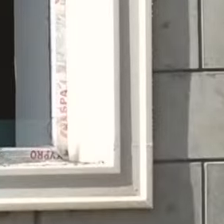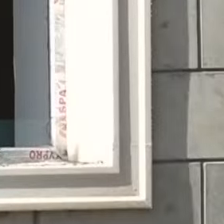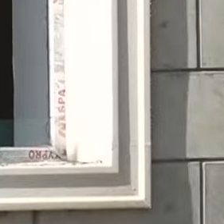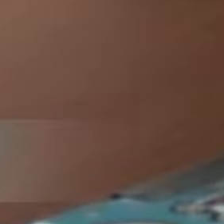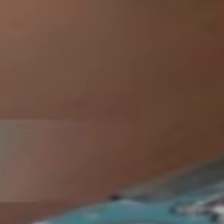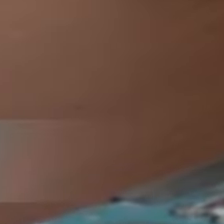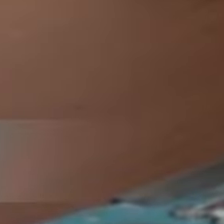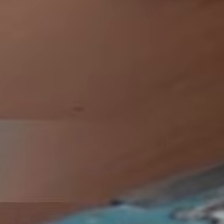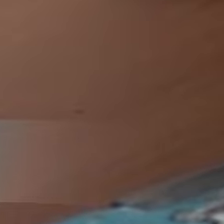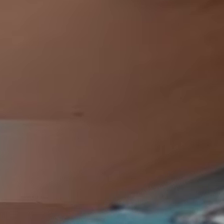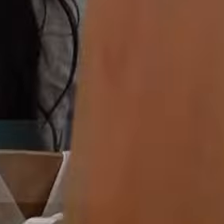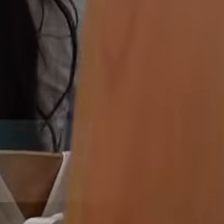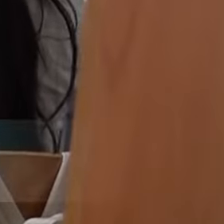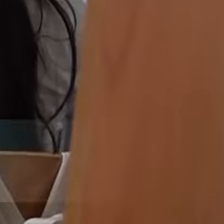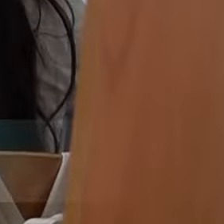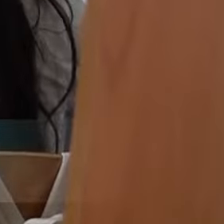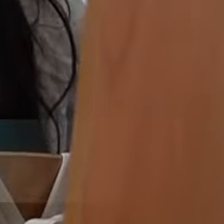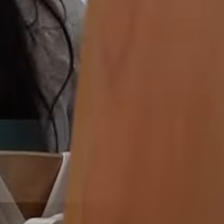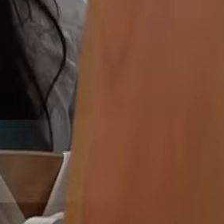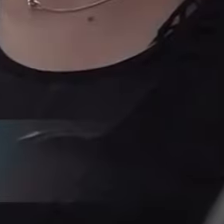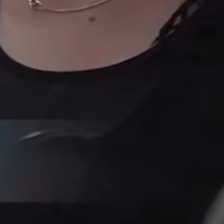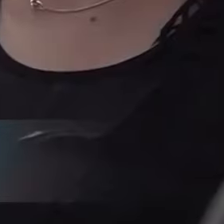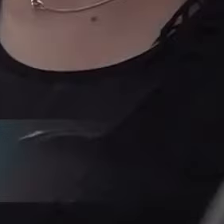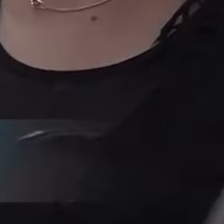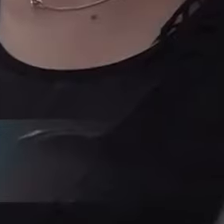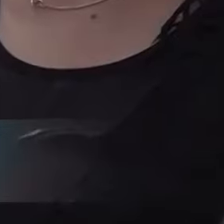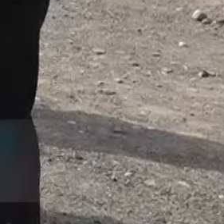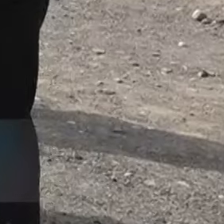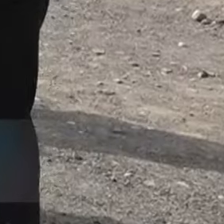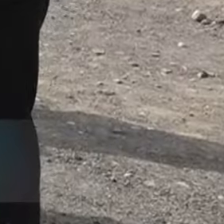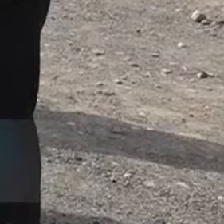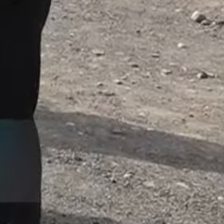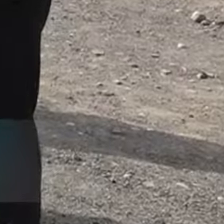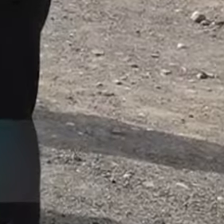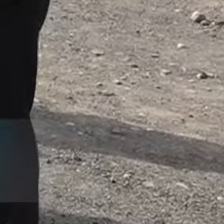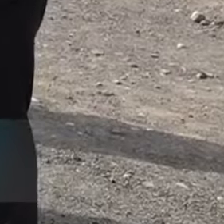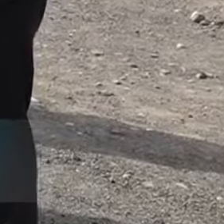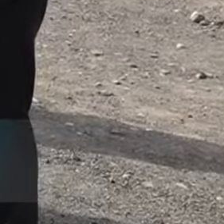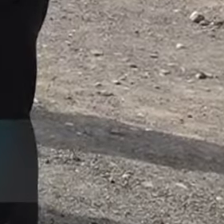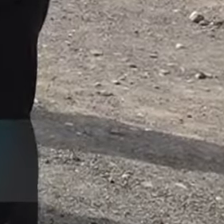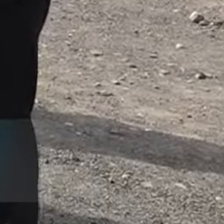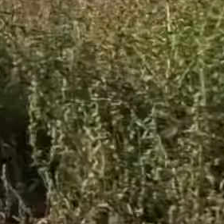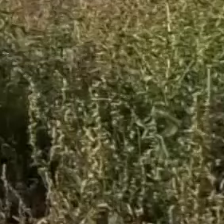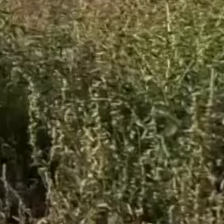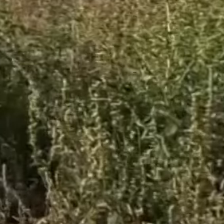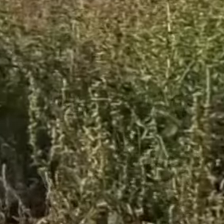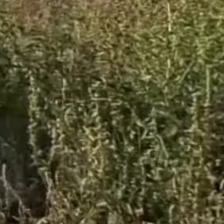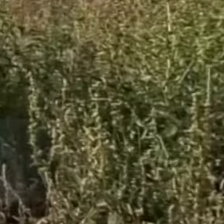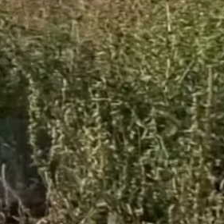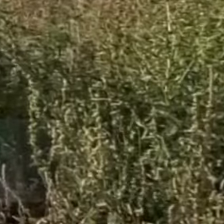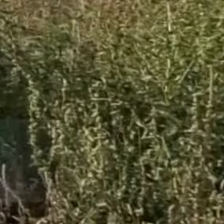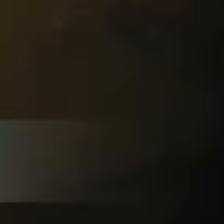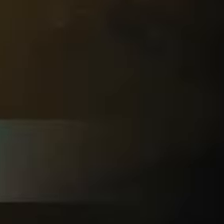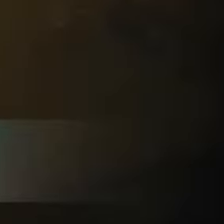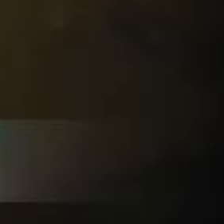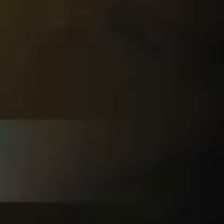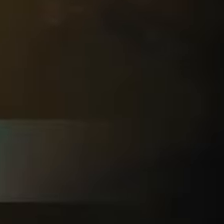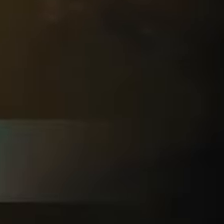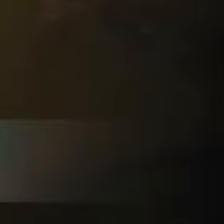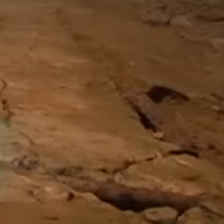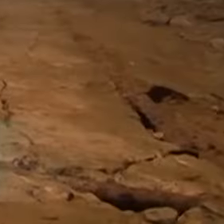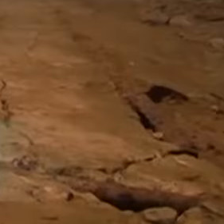спортзала, ни воды. Почему дети села Белбулак Алматинской области вынуждены учиться в тесной пристройке? Грунтовые воды